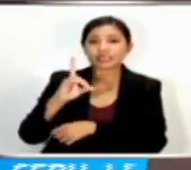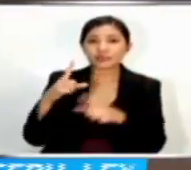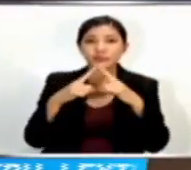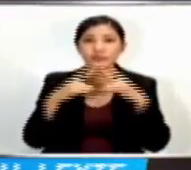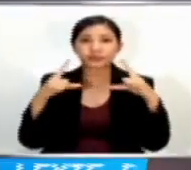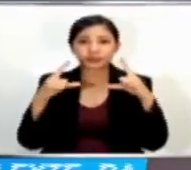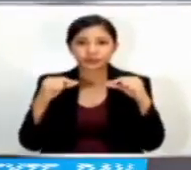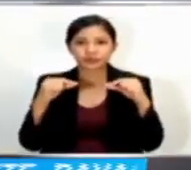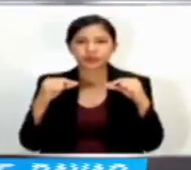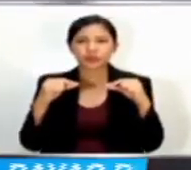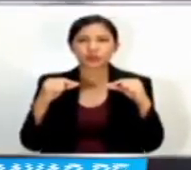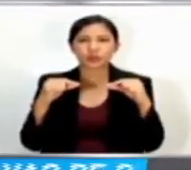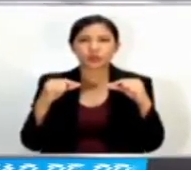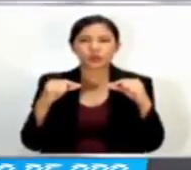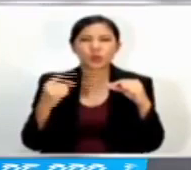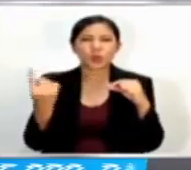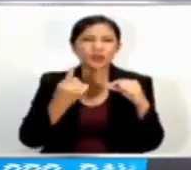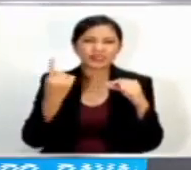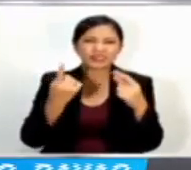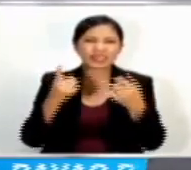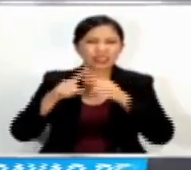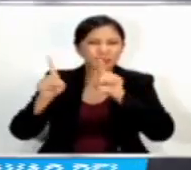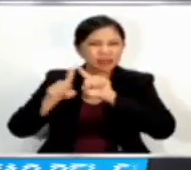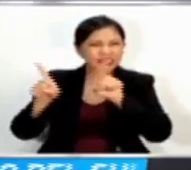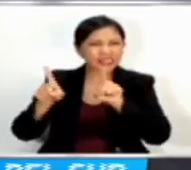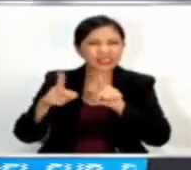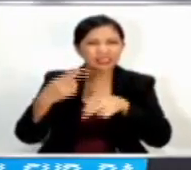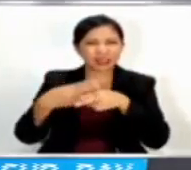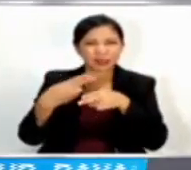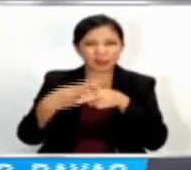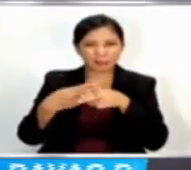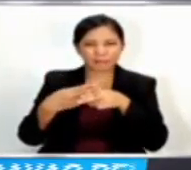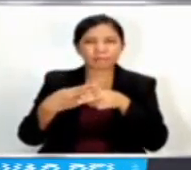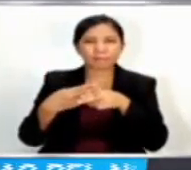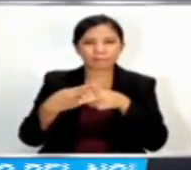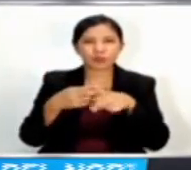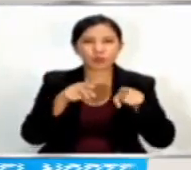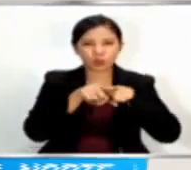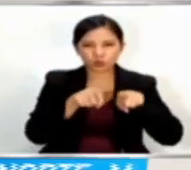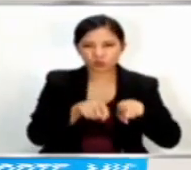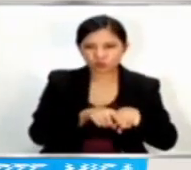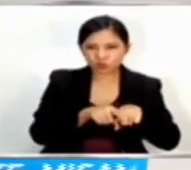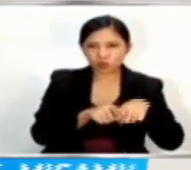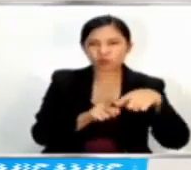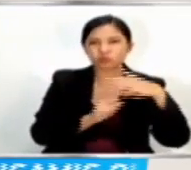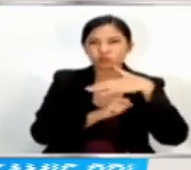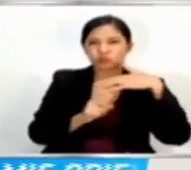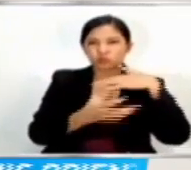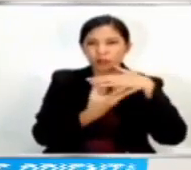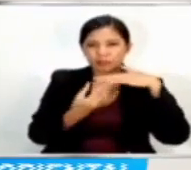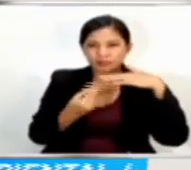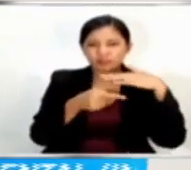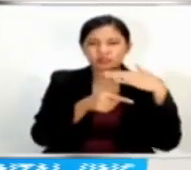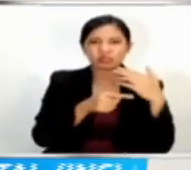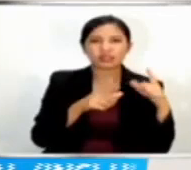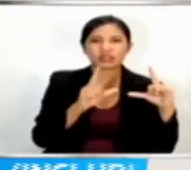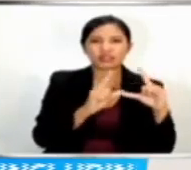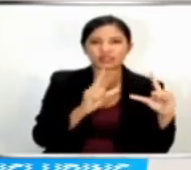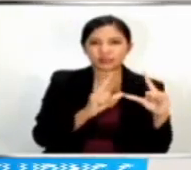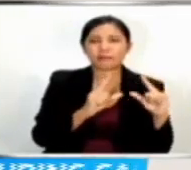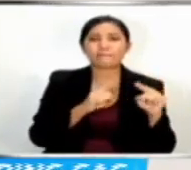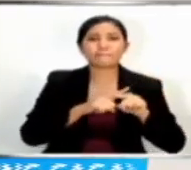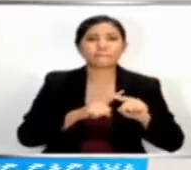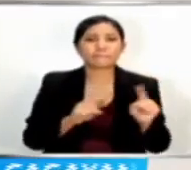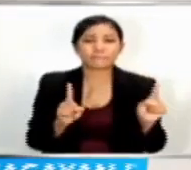yung ID na nakaprint doon. At the same time, yung photocopy daw ng license niya. Pero upon